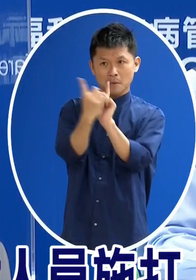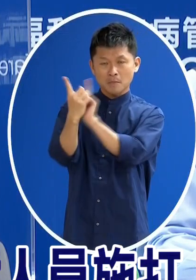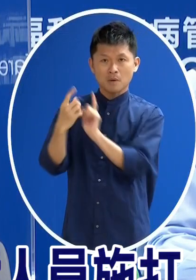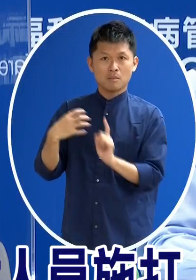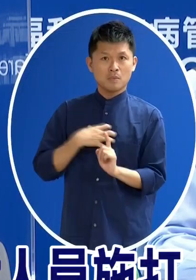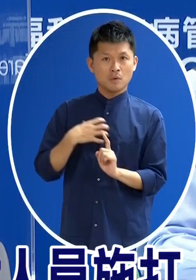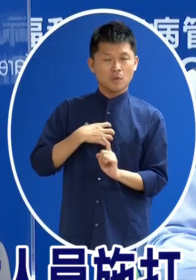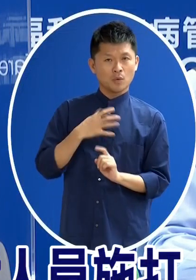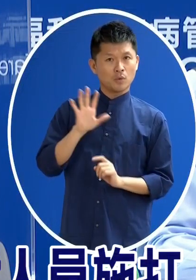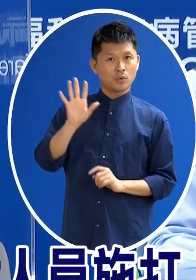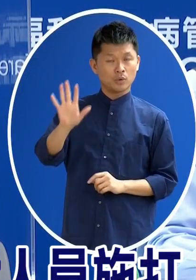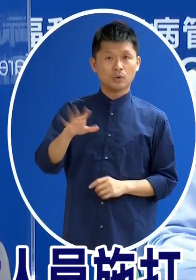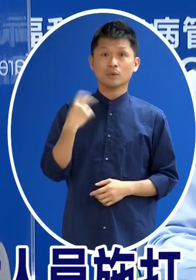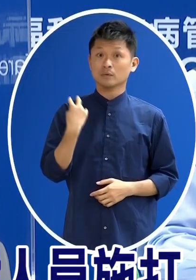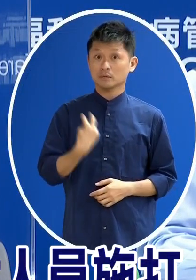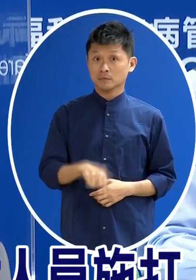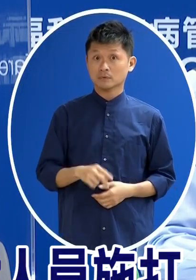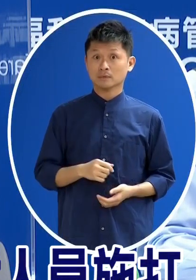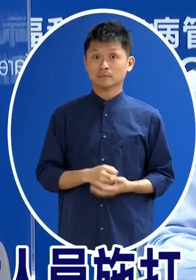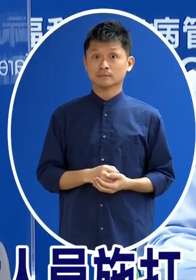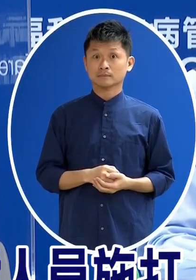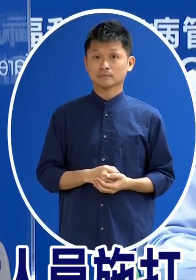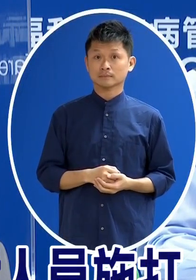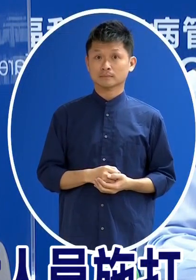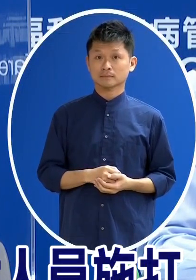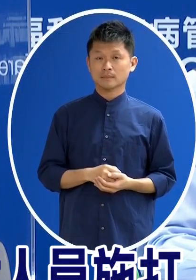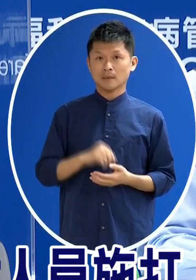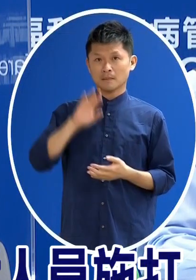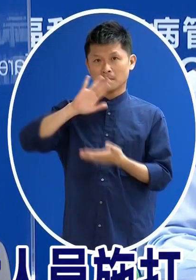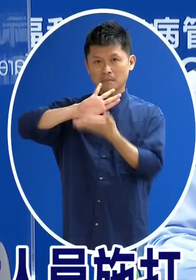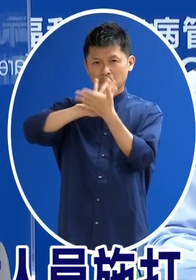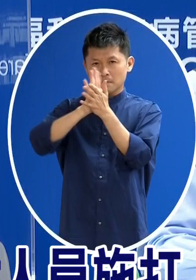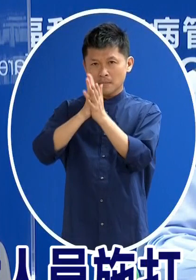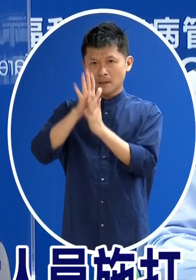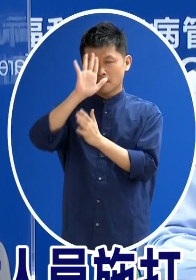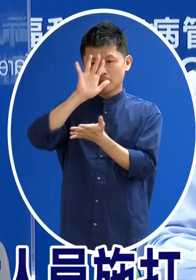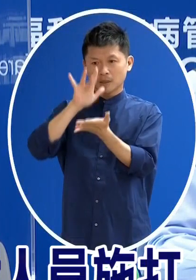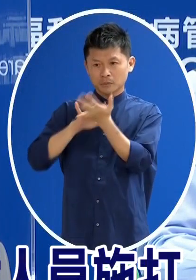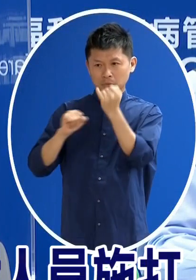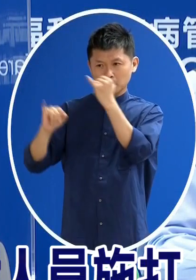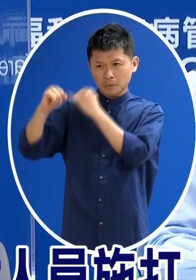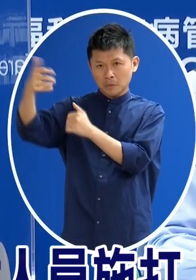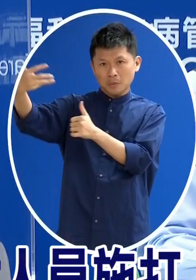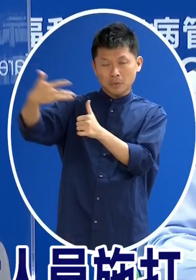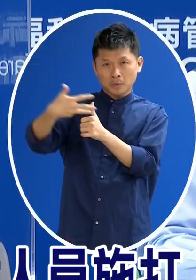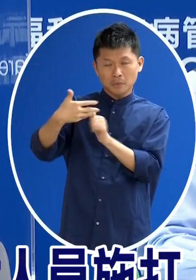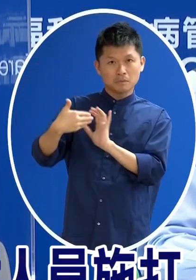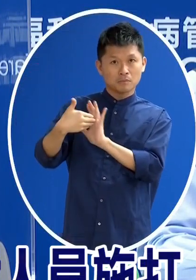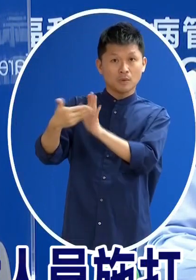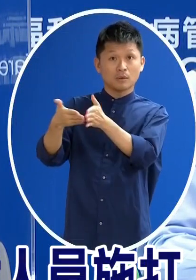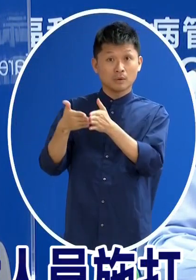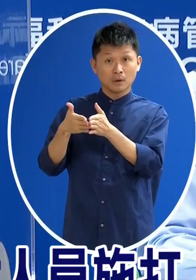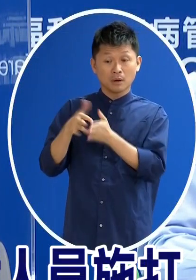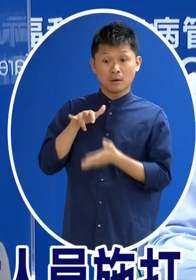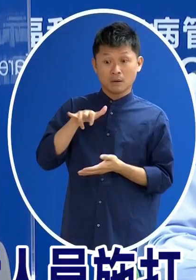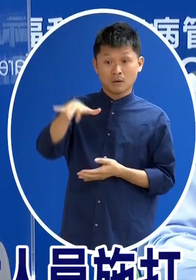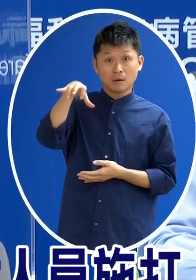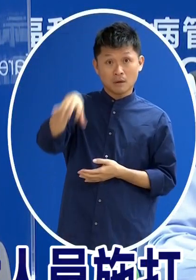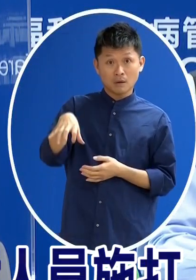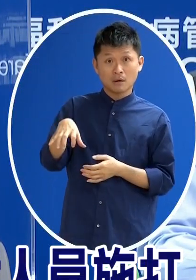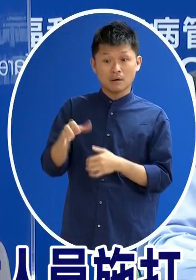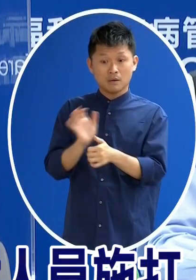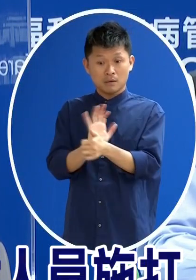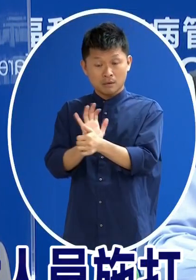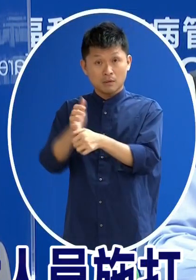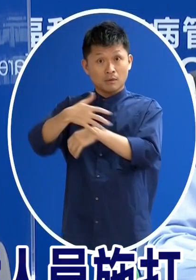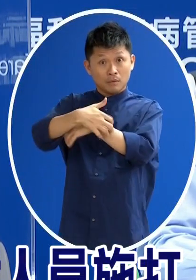要防止这个相关的可能的变种病毒的入侵，所以在边境人员的一个保护那